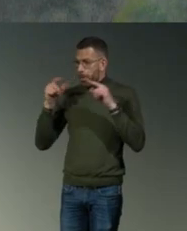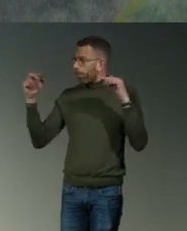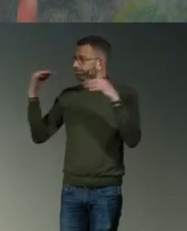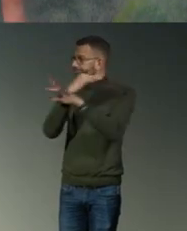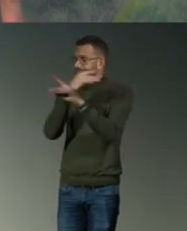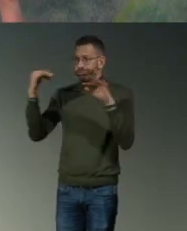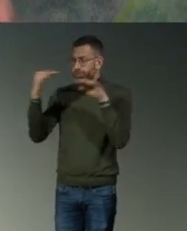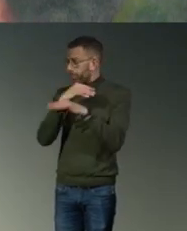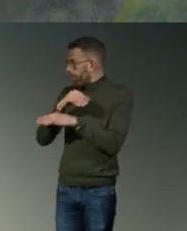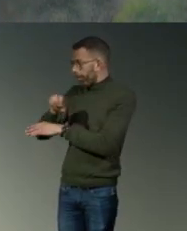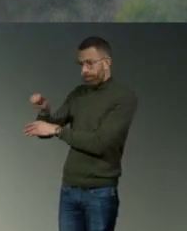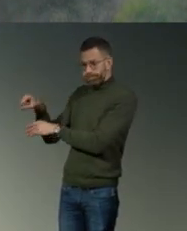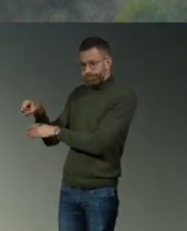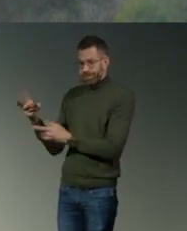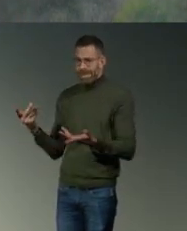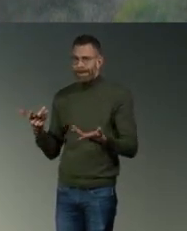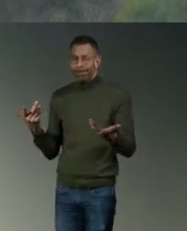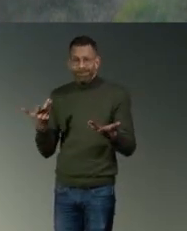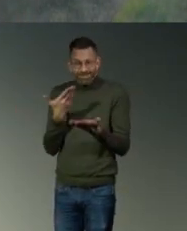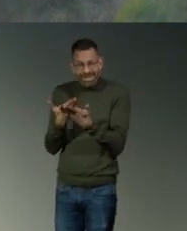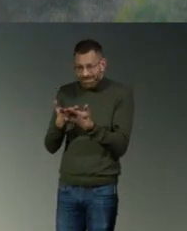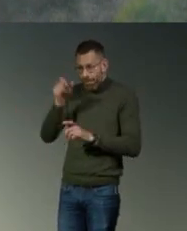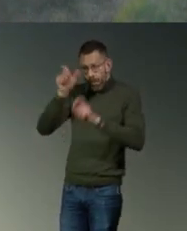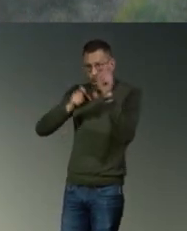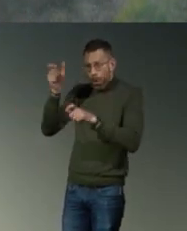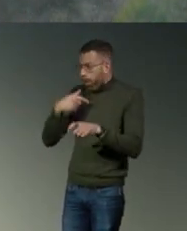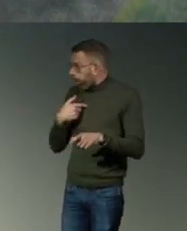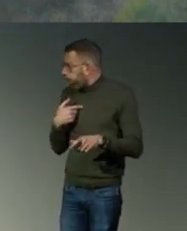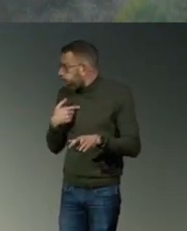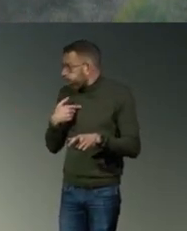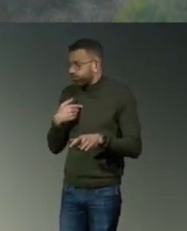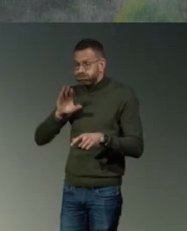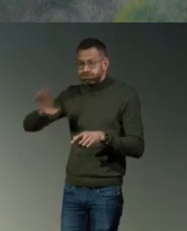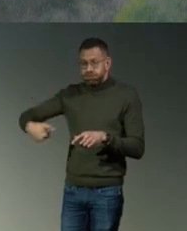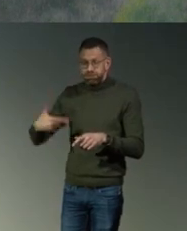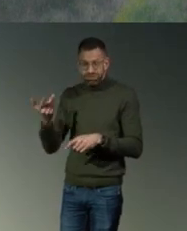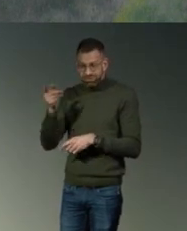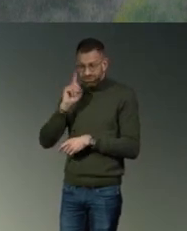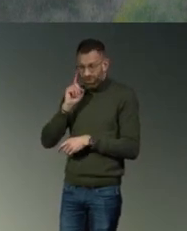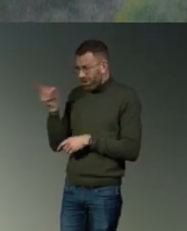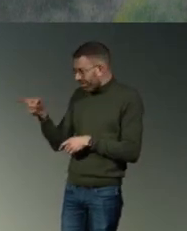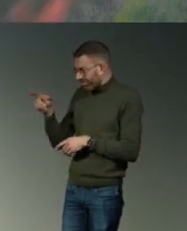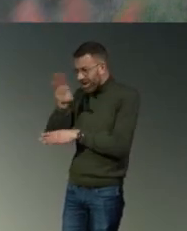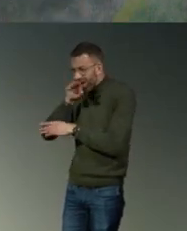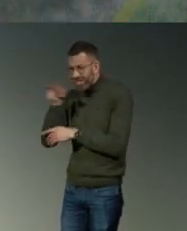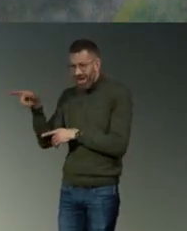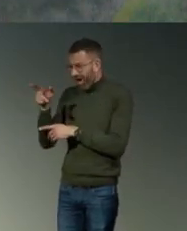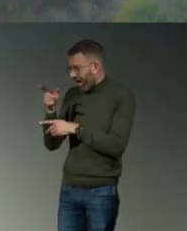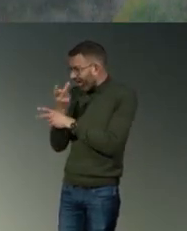Et bon, le fait que les gens ne s'intéressent pas au canard parce que c'est un animal qui n'est ni protégé, ni en